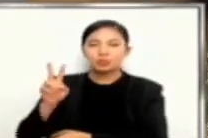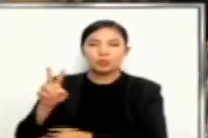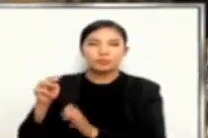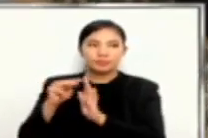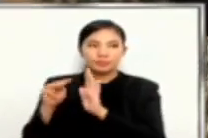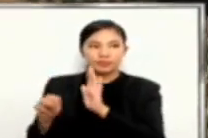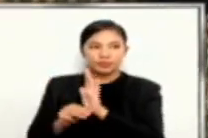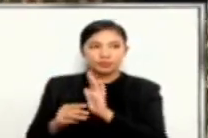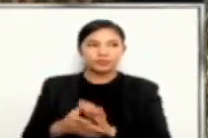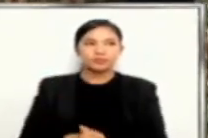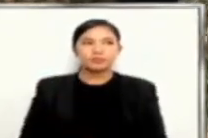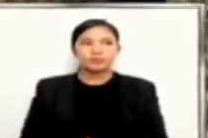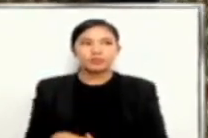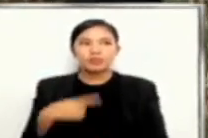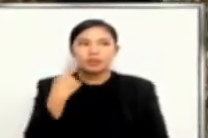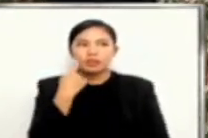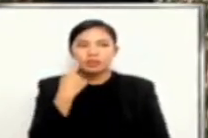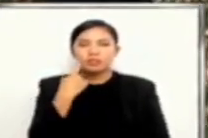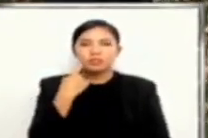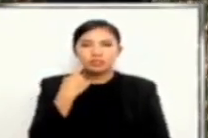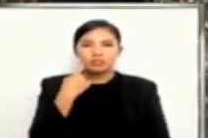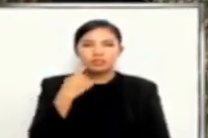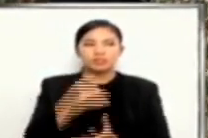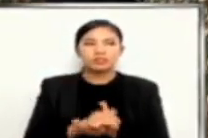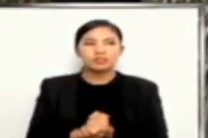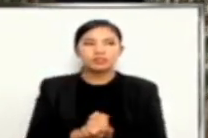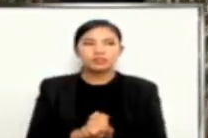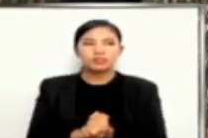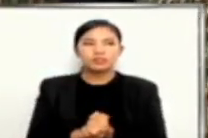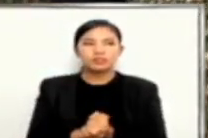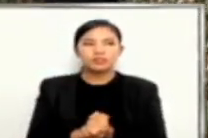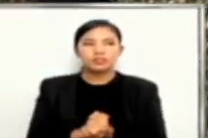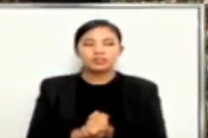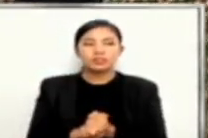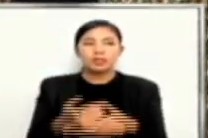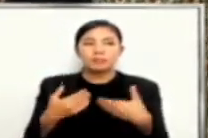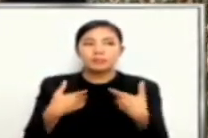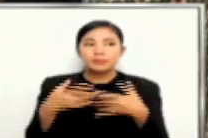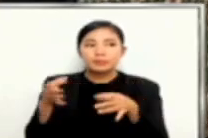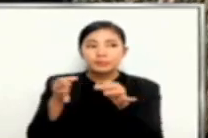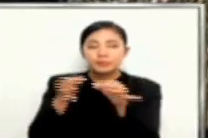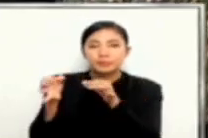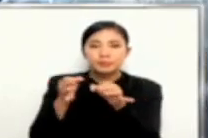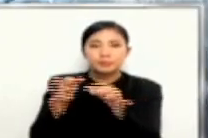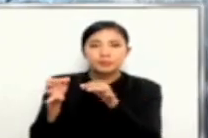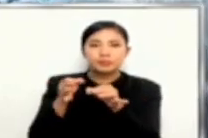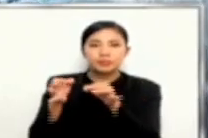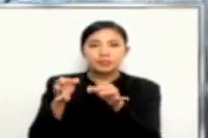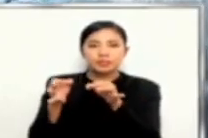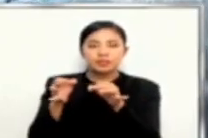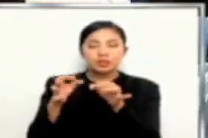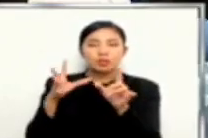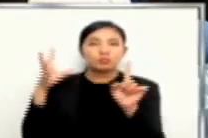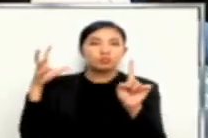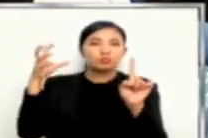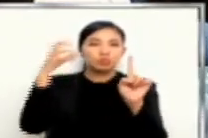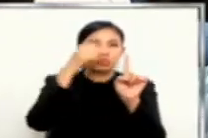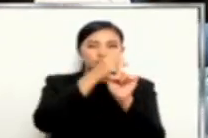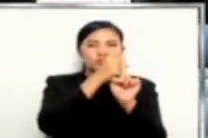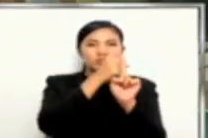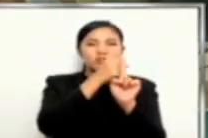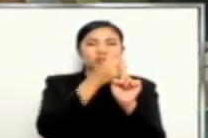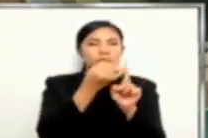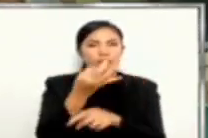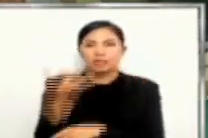Lola Nieves Katakutan. Paglilino ng ahensya, sa Hulyo pa inaasahan ng gobyernong maabot ang target na 10 milyong Pilipinong